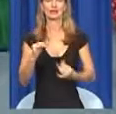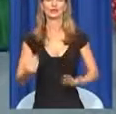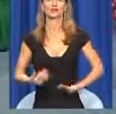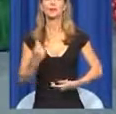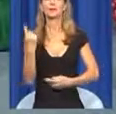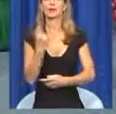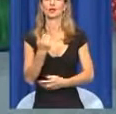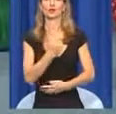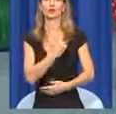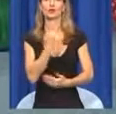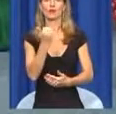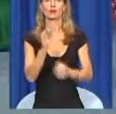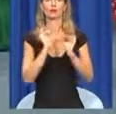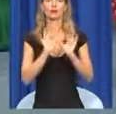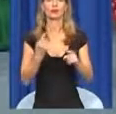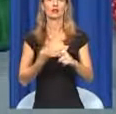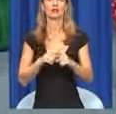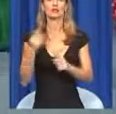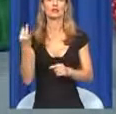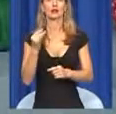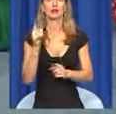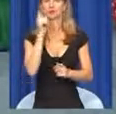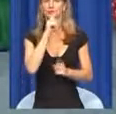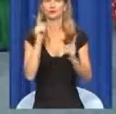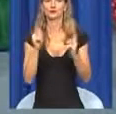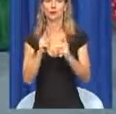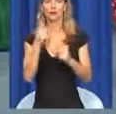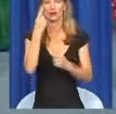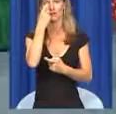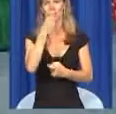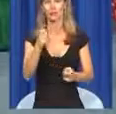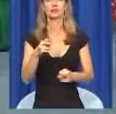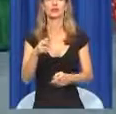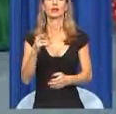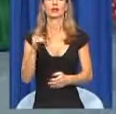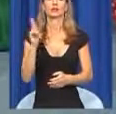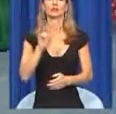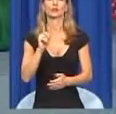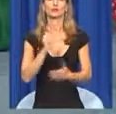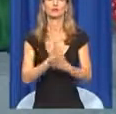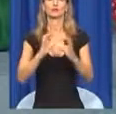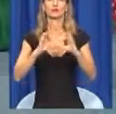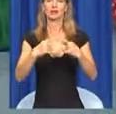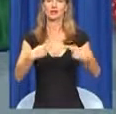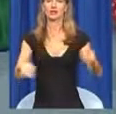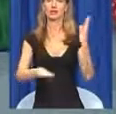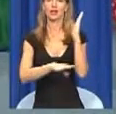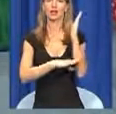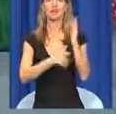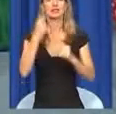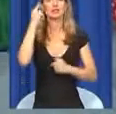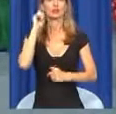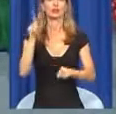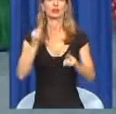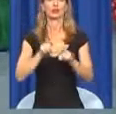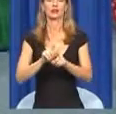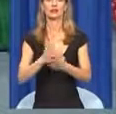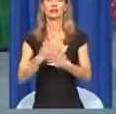от перше, що я хочу вам розповісти, таку цікаву невеличку, знаєте, інформацію про те, що існують в світі різні дерева. Ми знаємо, що є